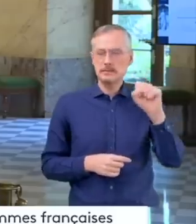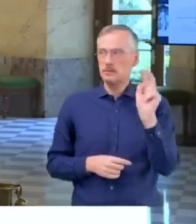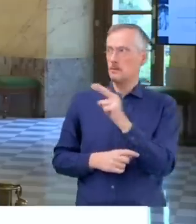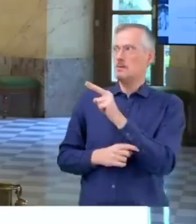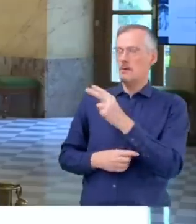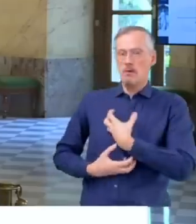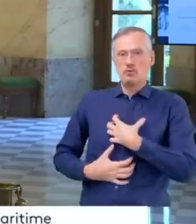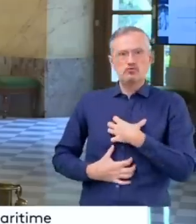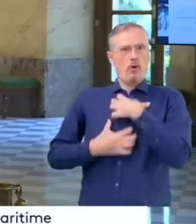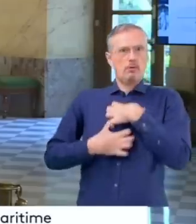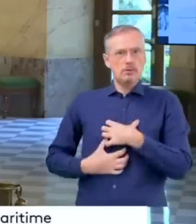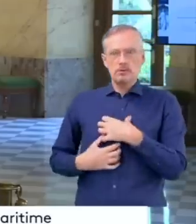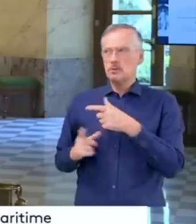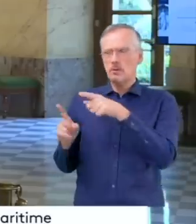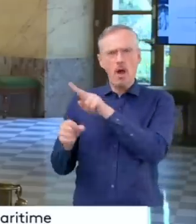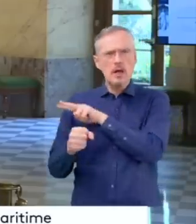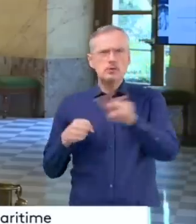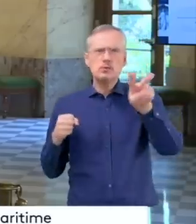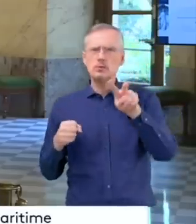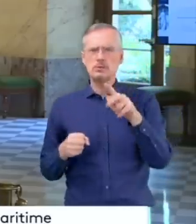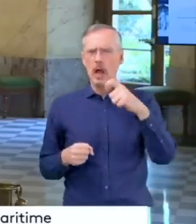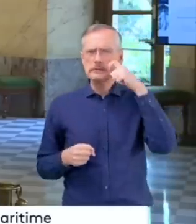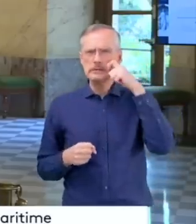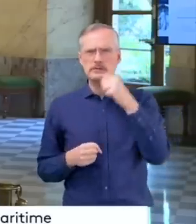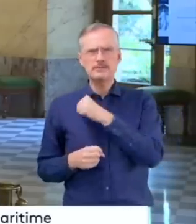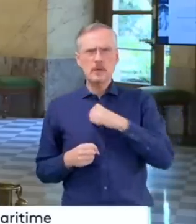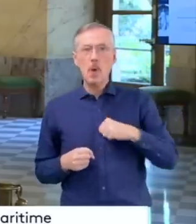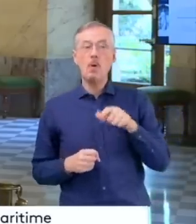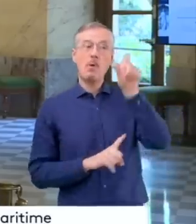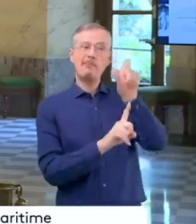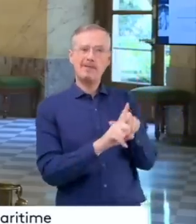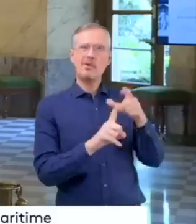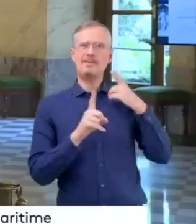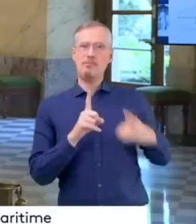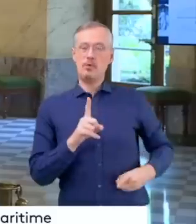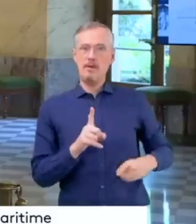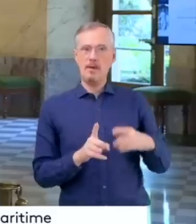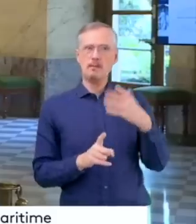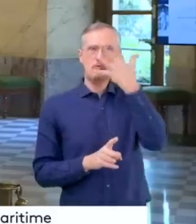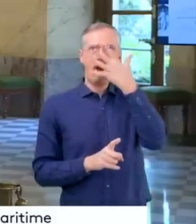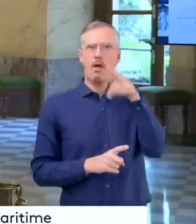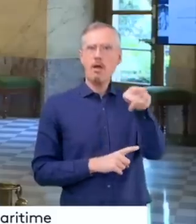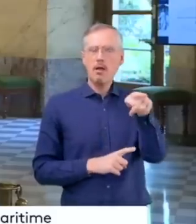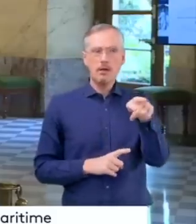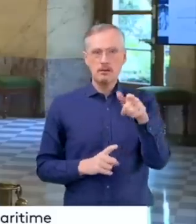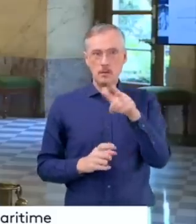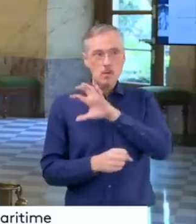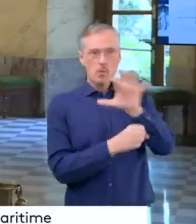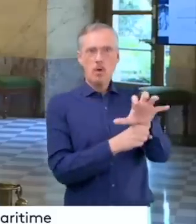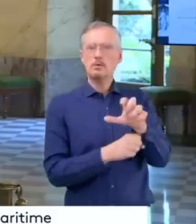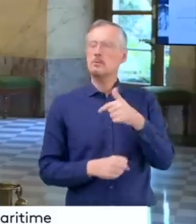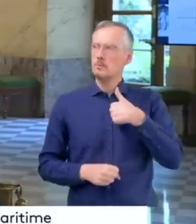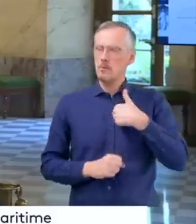insulte raciste proférée à l'encontre d'un député noir, Carlos Martins Bilongo, et je veux ici redire tout mon soutien